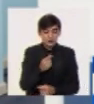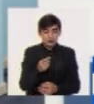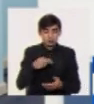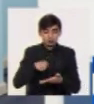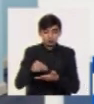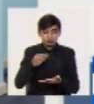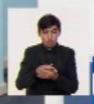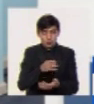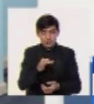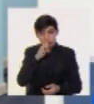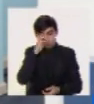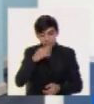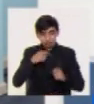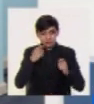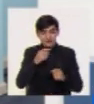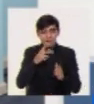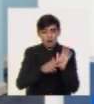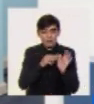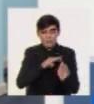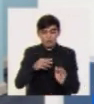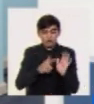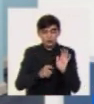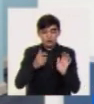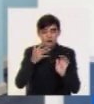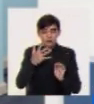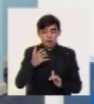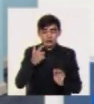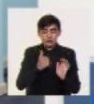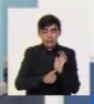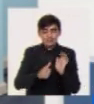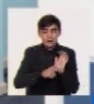сатып алып, мемлекетке 8 миллион 730 мың 560 теңге шығын келтірген.